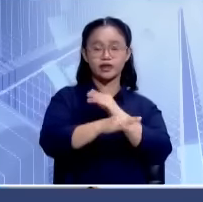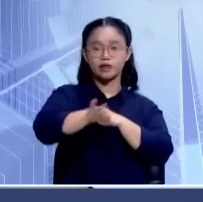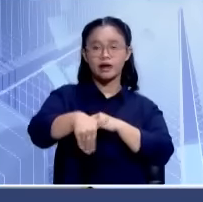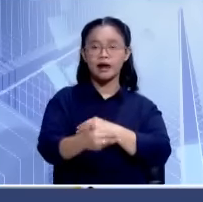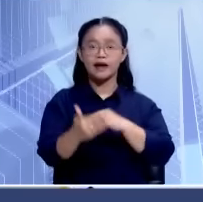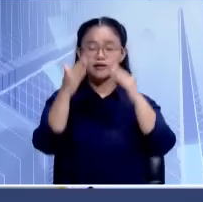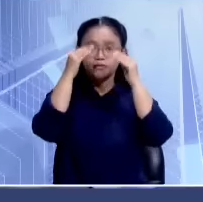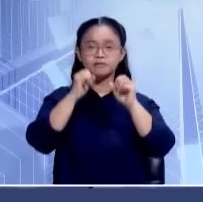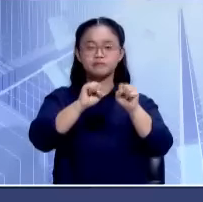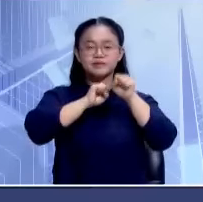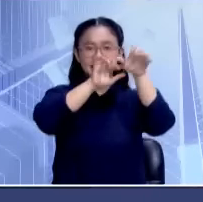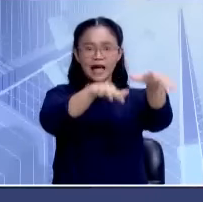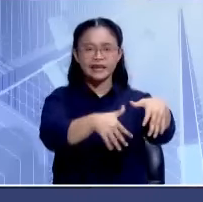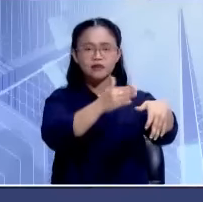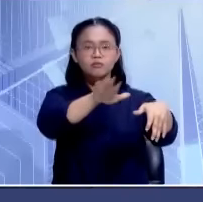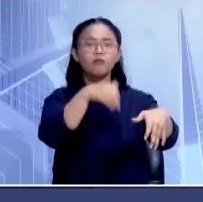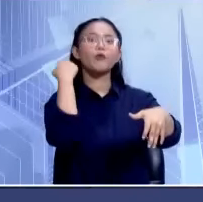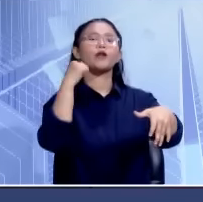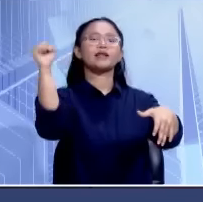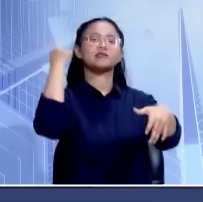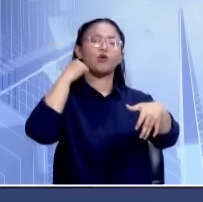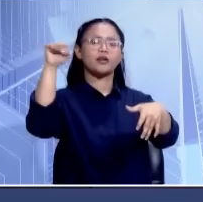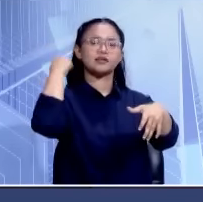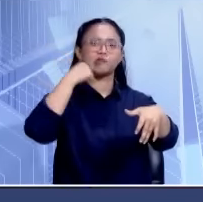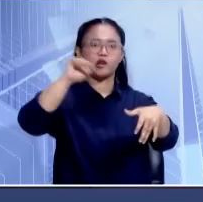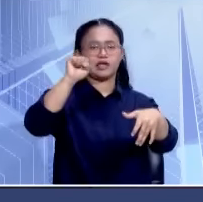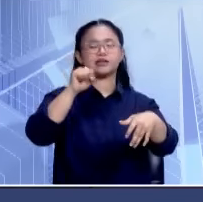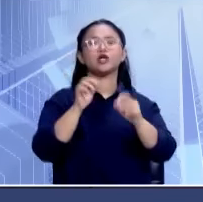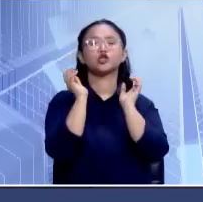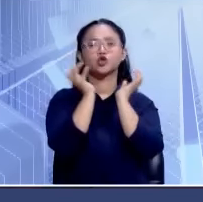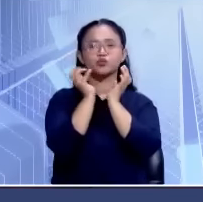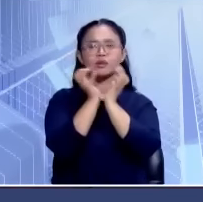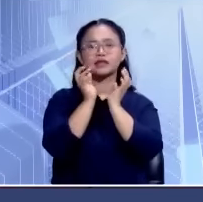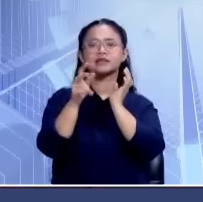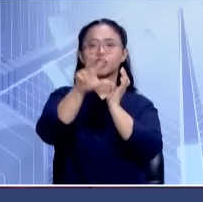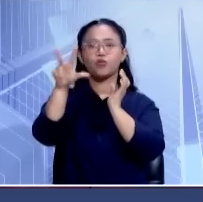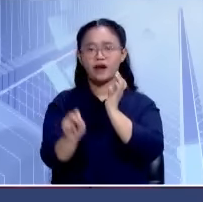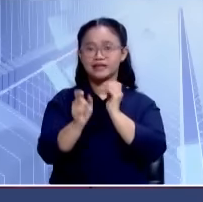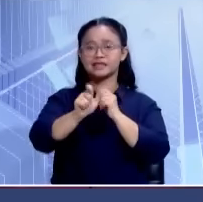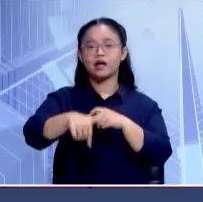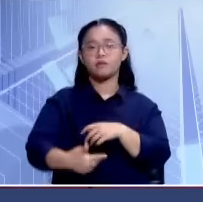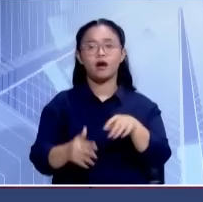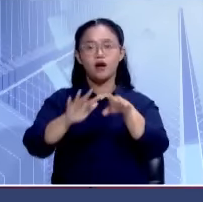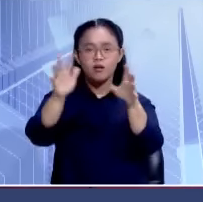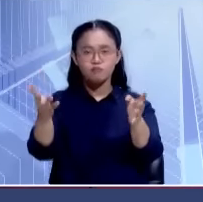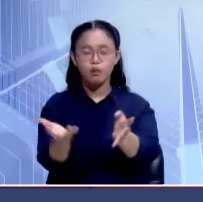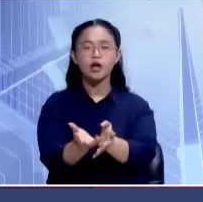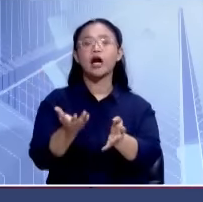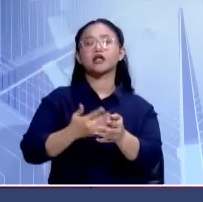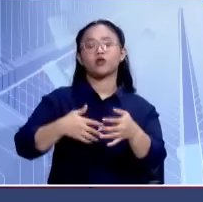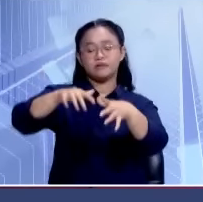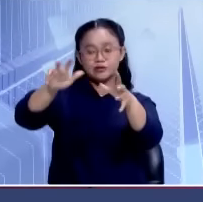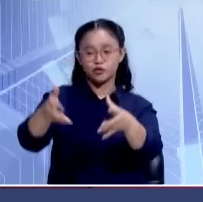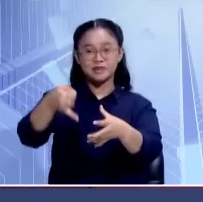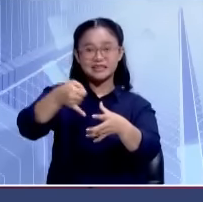halaman stasiun pengisian bahan bakar di Subang, Jawa Barat. Dalam aksinya, mereka membakar ban dan membanting drum solar kosong.